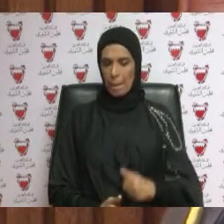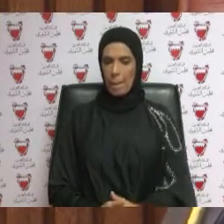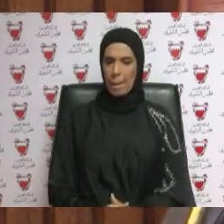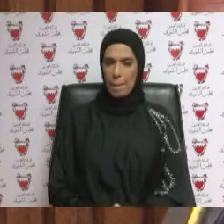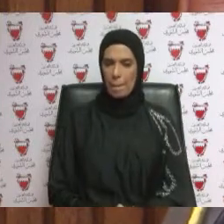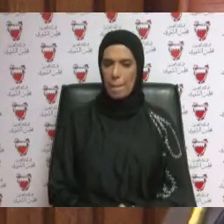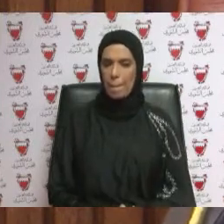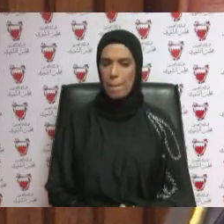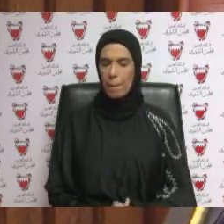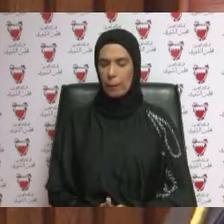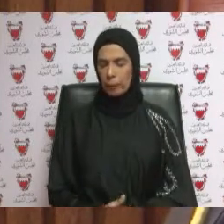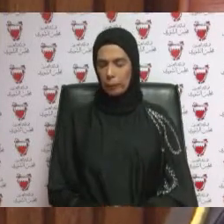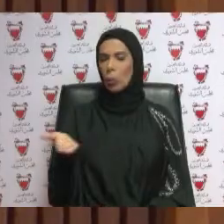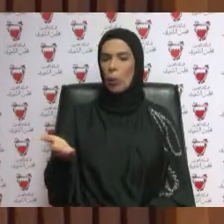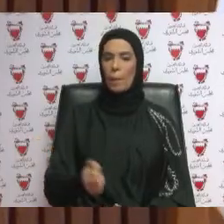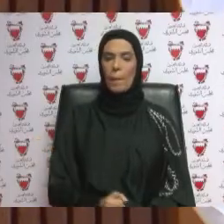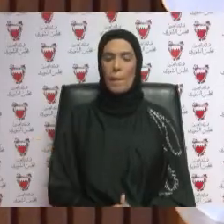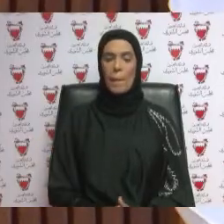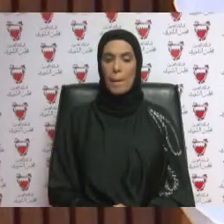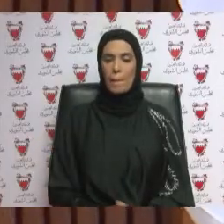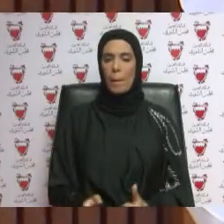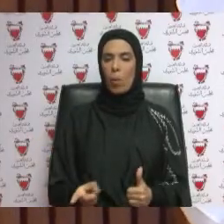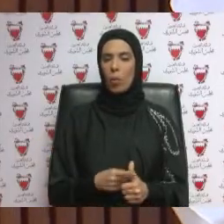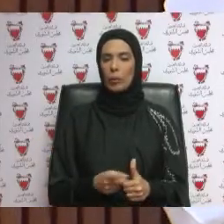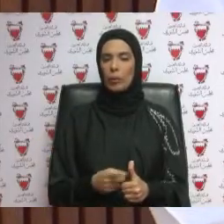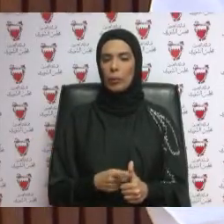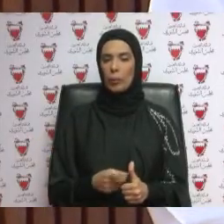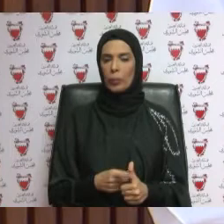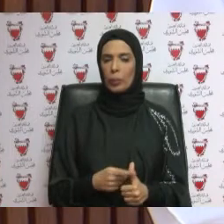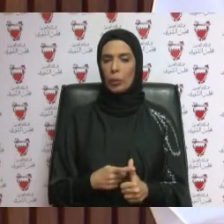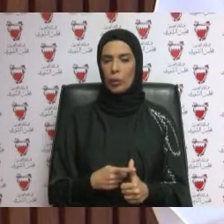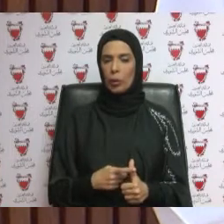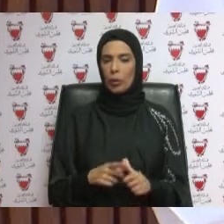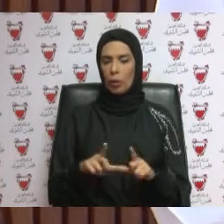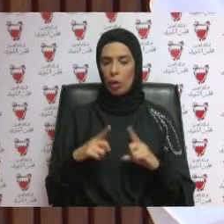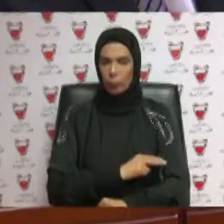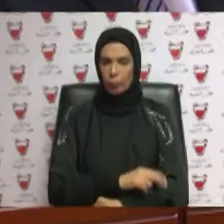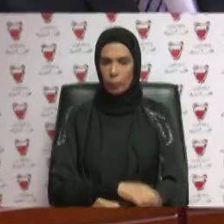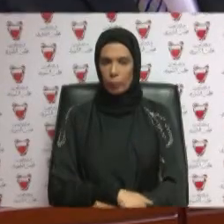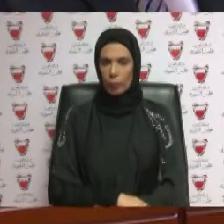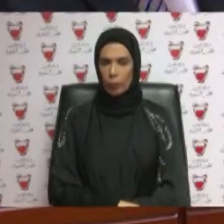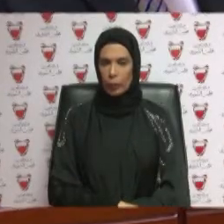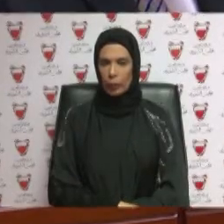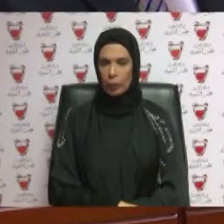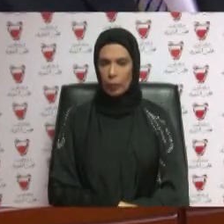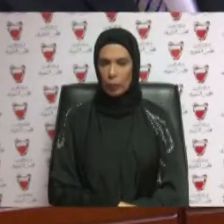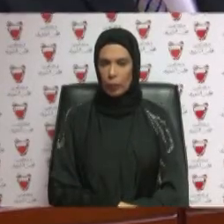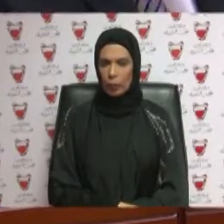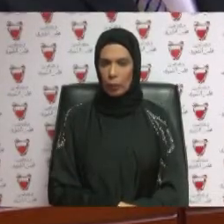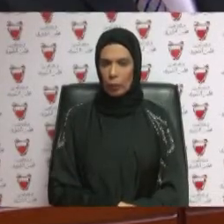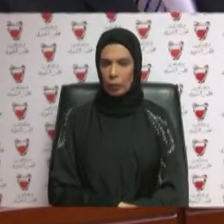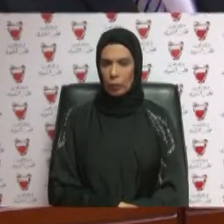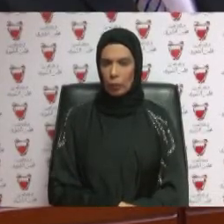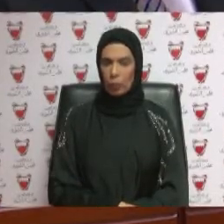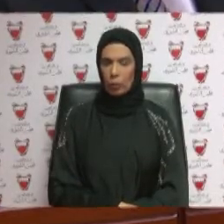الأخ أحمد الحداد، تفضل. بداية أود أن أتقدم إلى اللجنة الموقرة على هذا التقرير